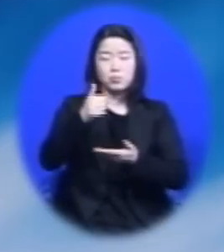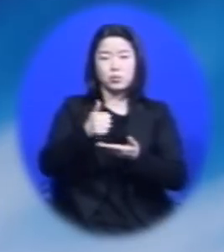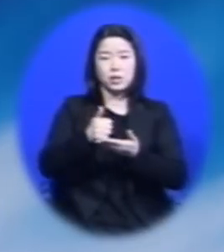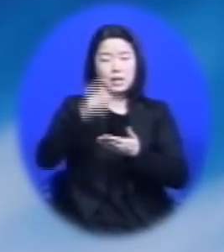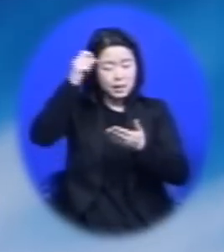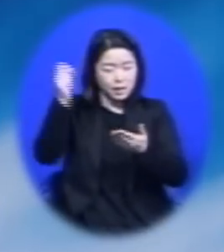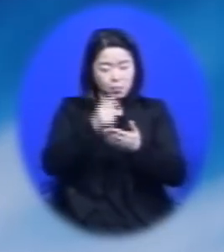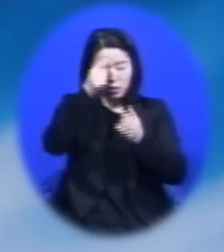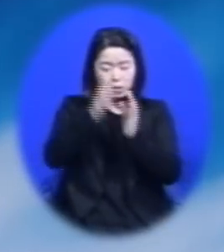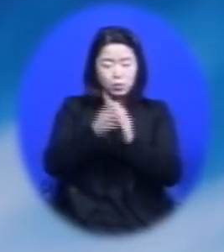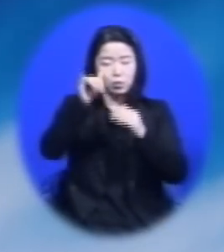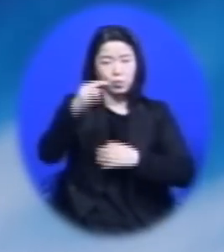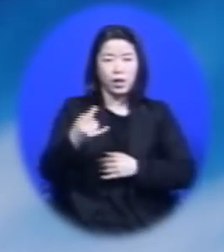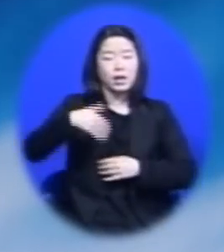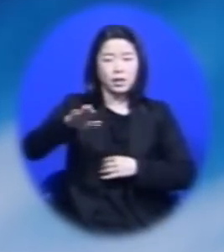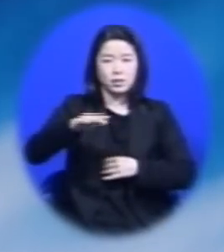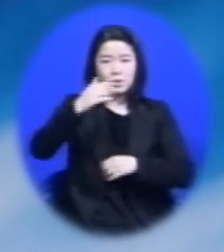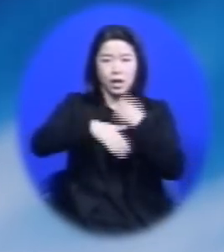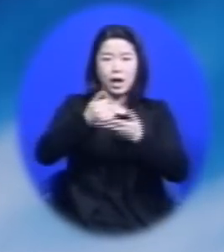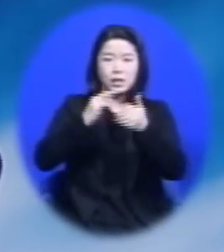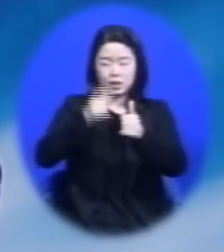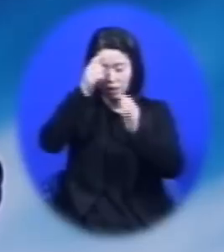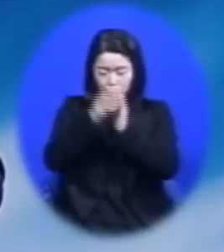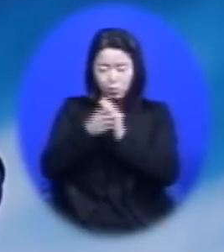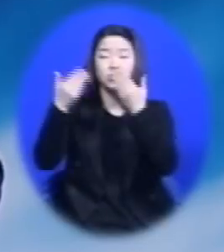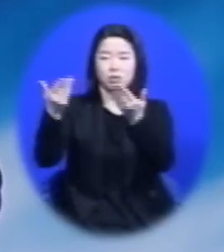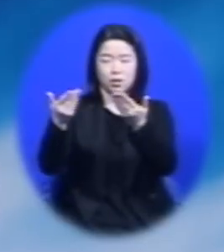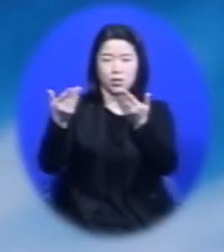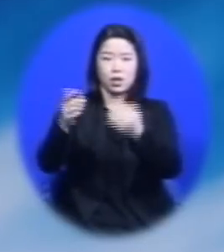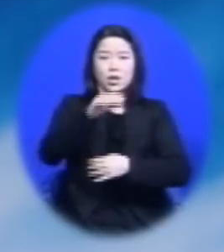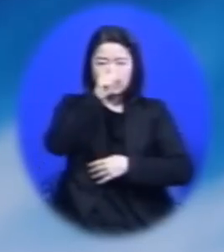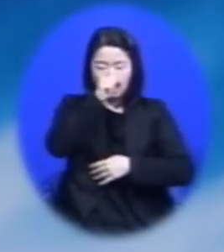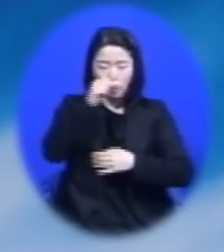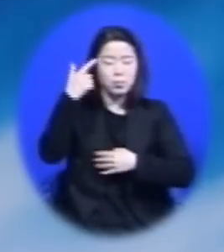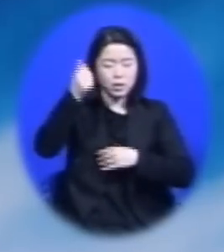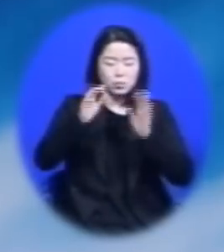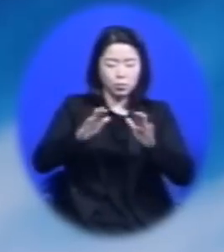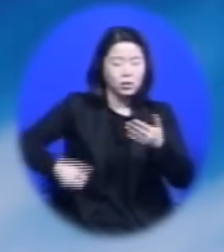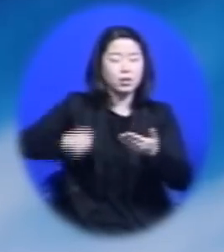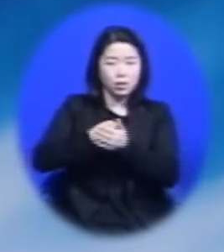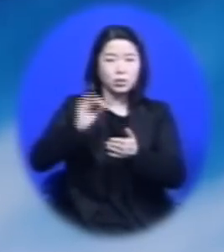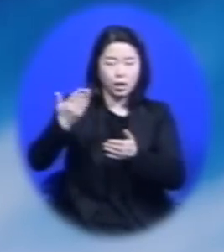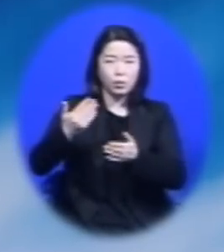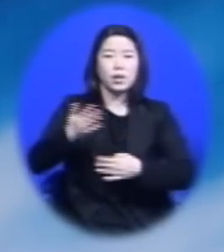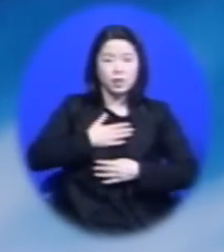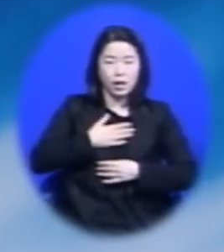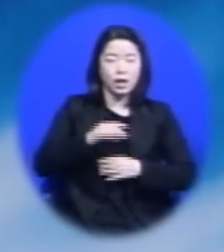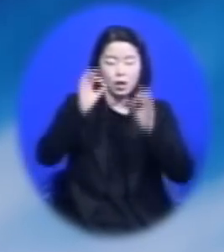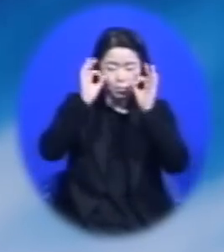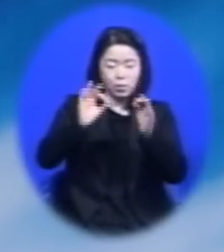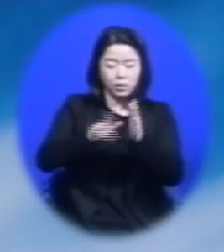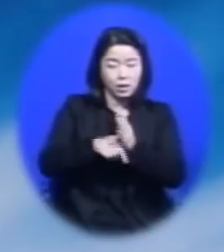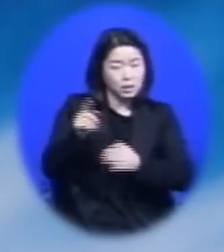나가셨어요 그리고 하나님께 기도했습니다 하나님 좋은 목사님이 오늘 결정되 제가 보기에는이 목사님이 제일